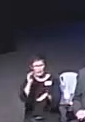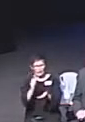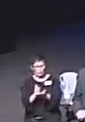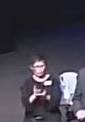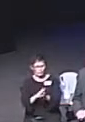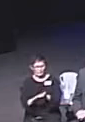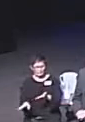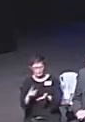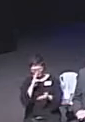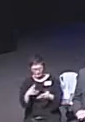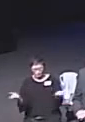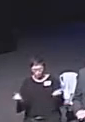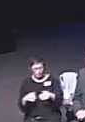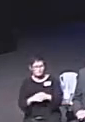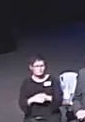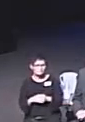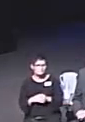alejuttuja selkeästi.